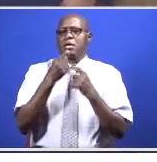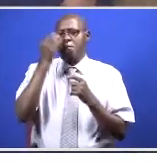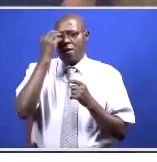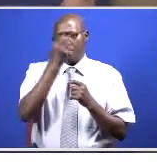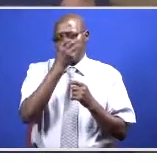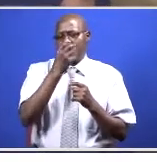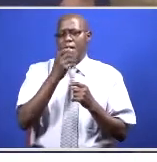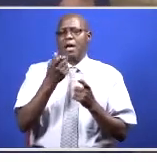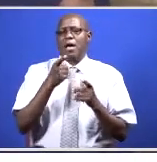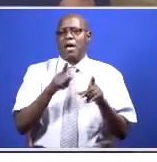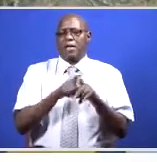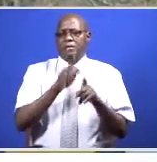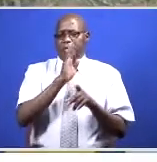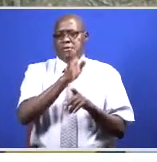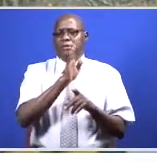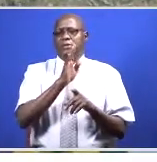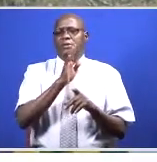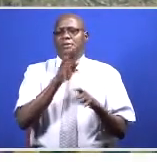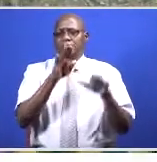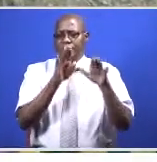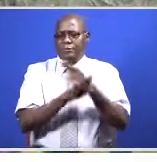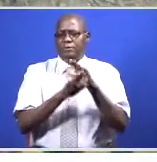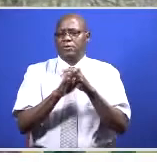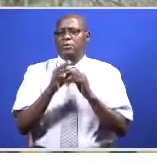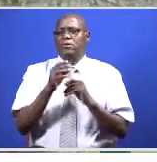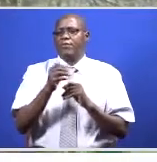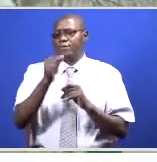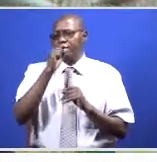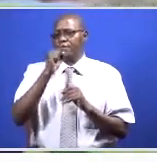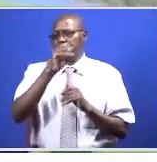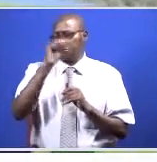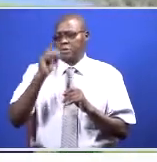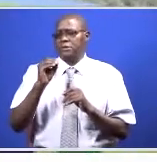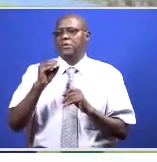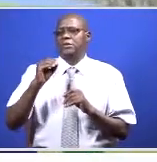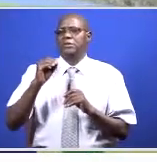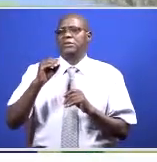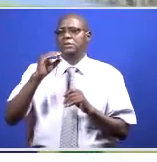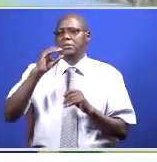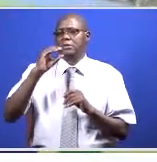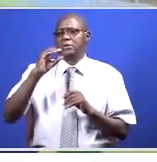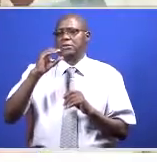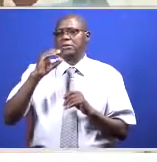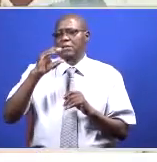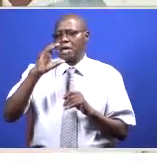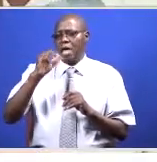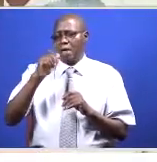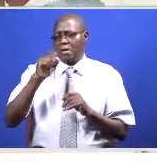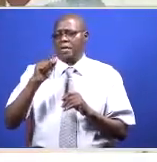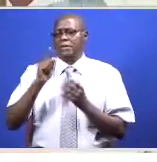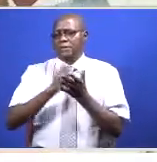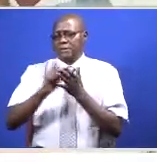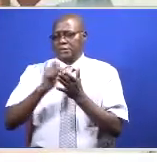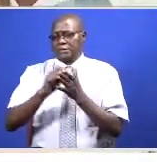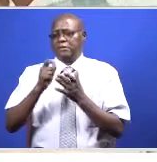as his running mate. Ruto noted that 50% of cabinet secretaries, among other appointed positions in his government, if